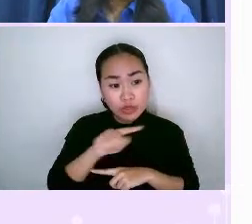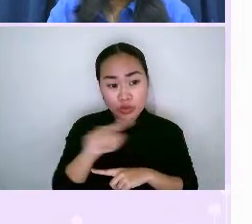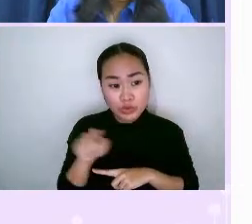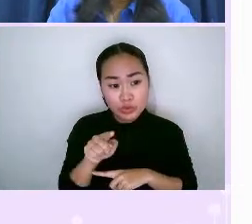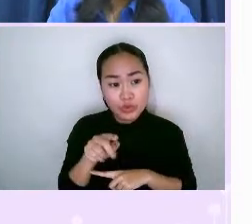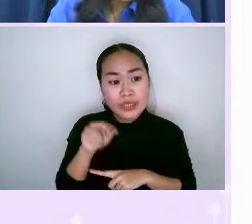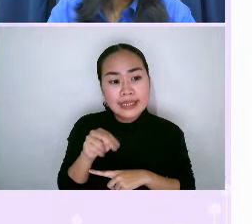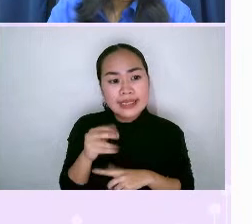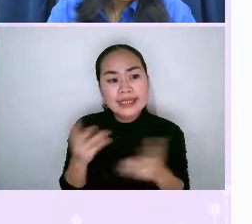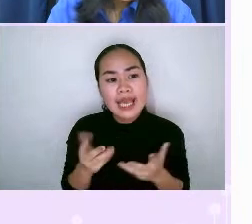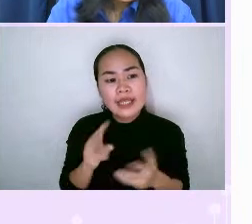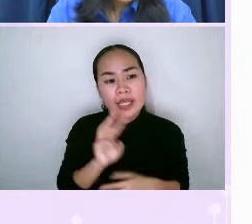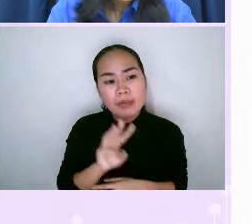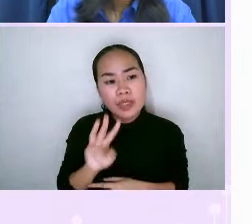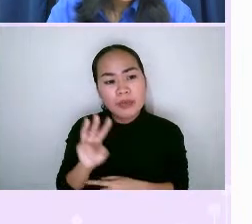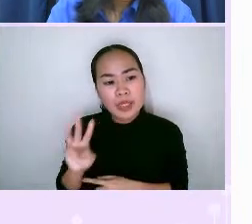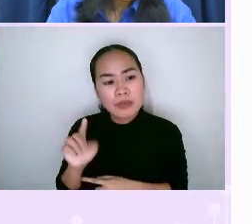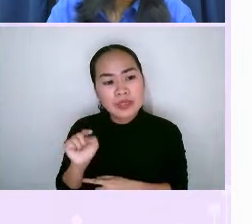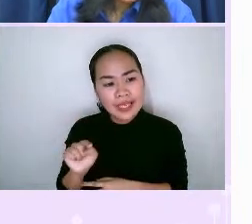sa